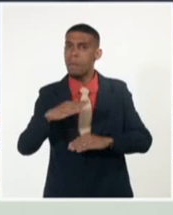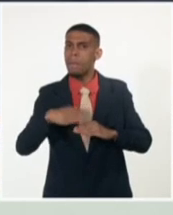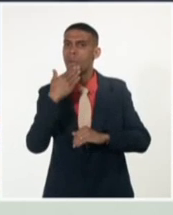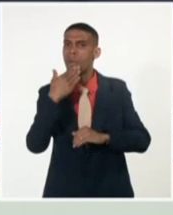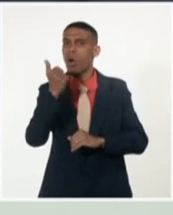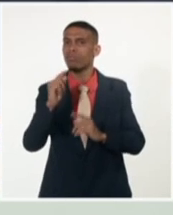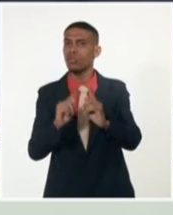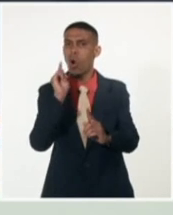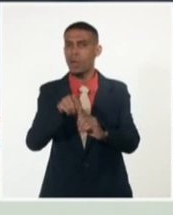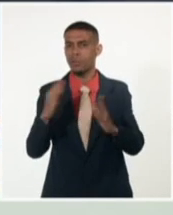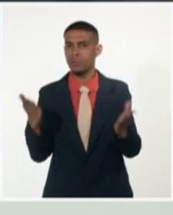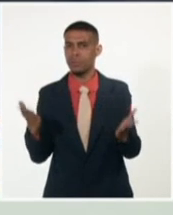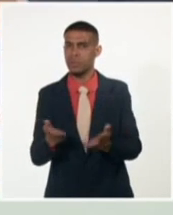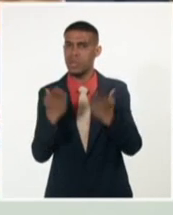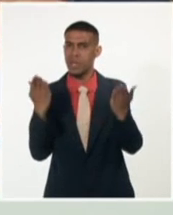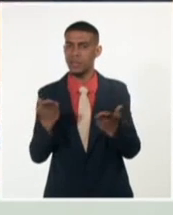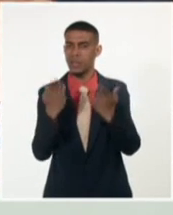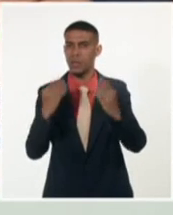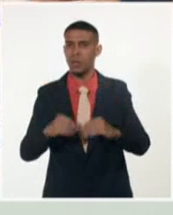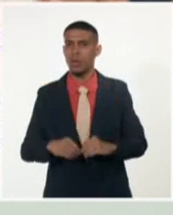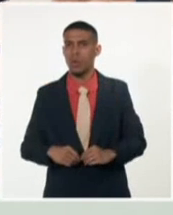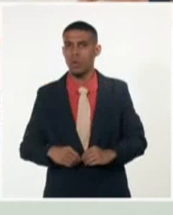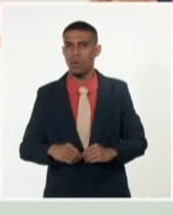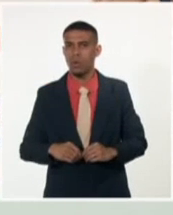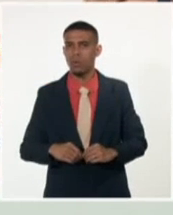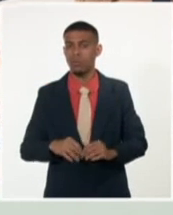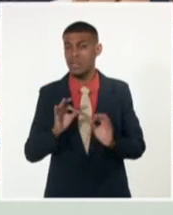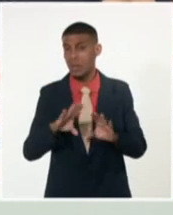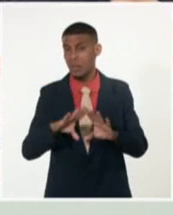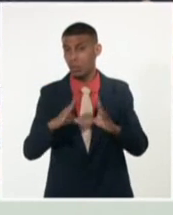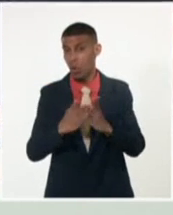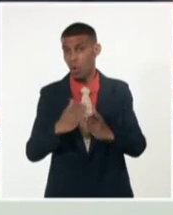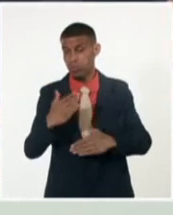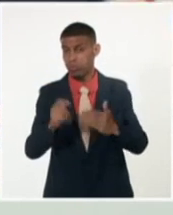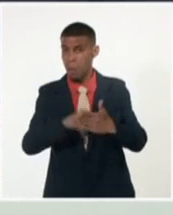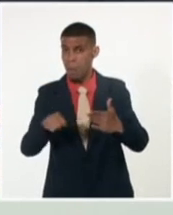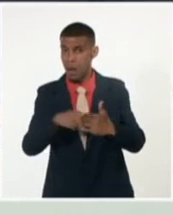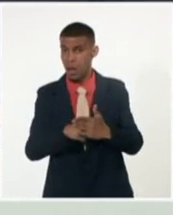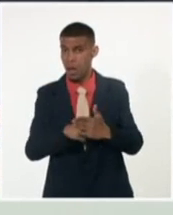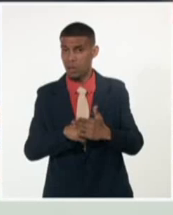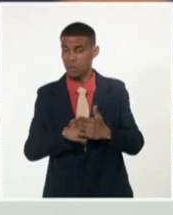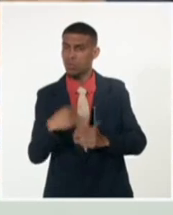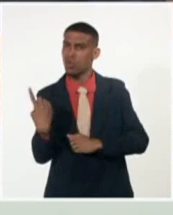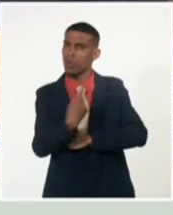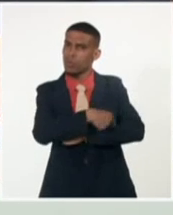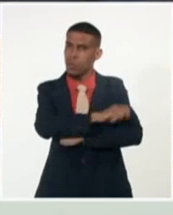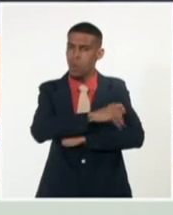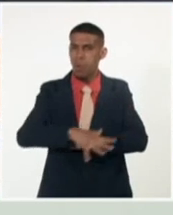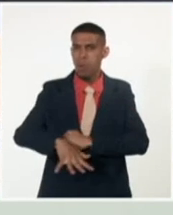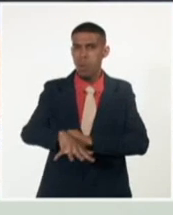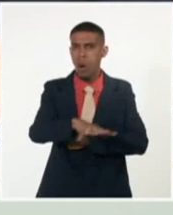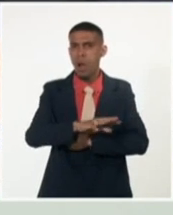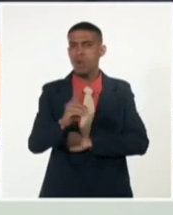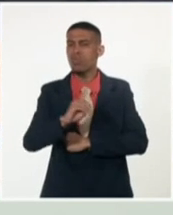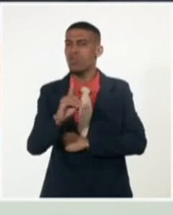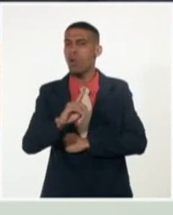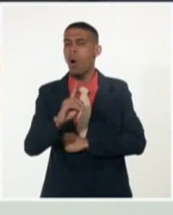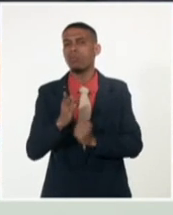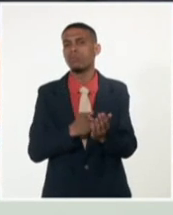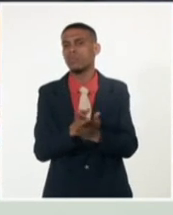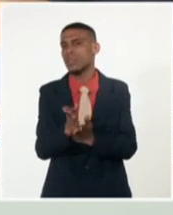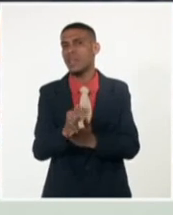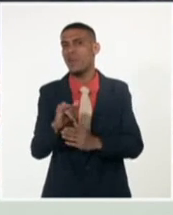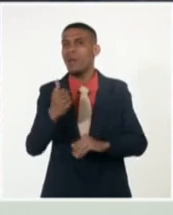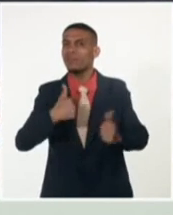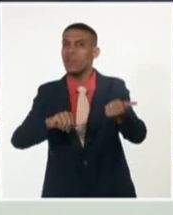de desarrollo sostenible en la década de acción restante. Nuestros pueblos no pueden ni deben seguir siendo